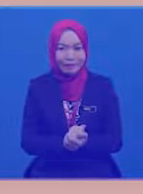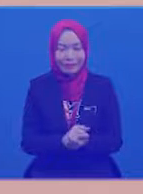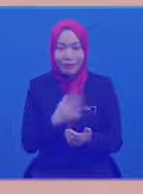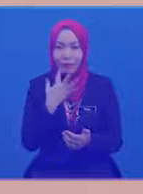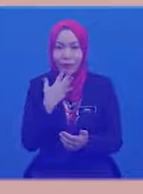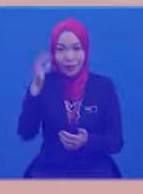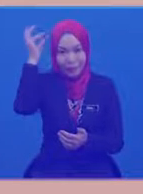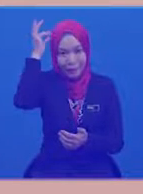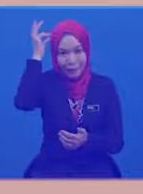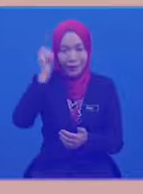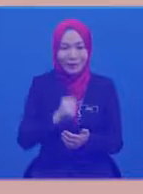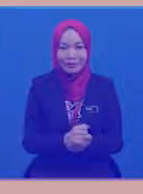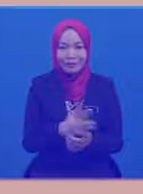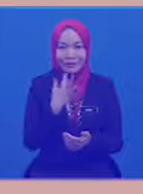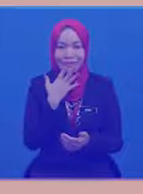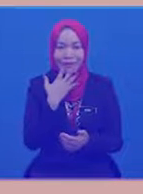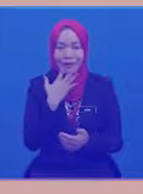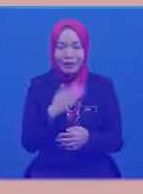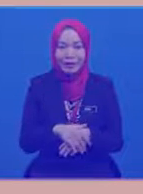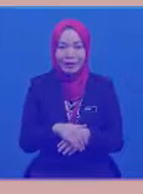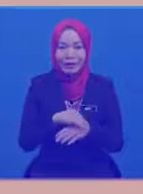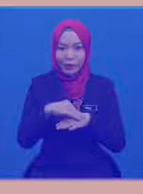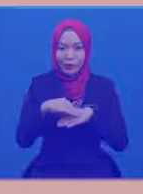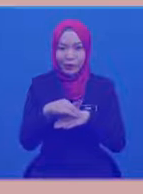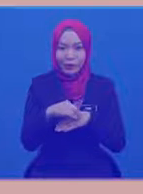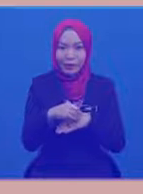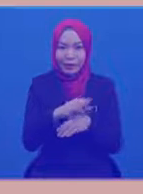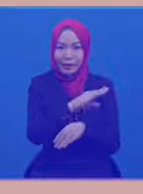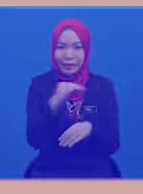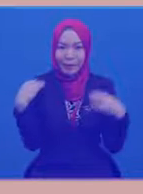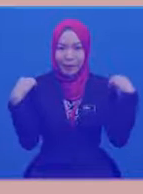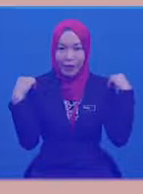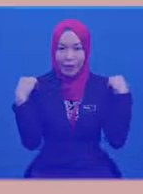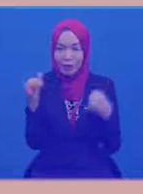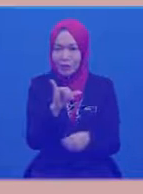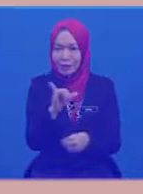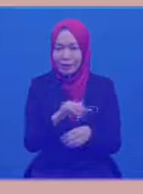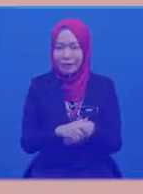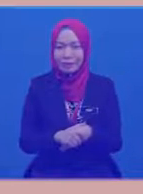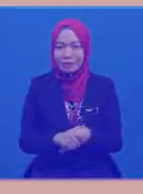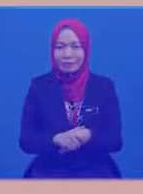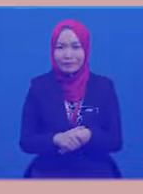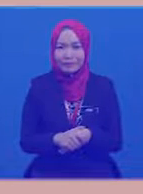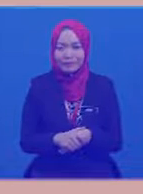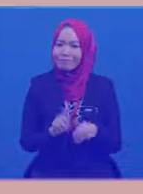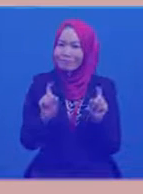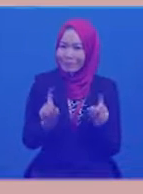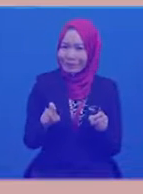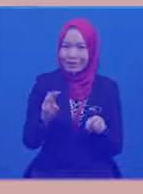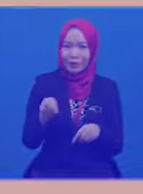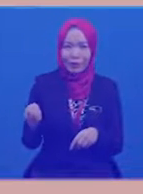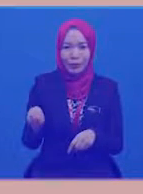Warna rambut, warna kulit dan warna baju adalah sama. Mesti